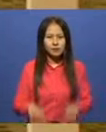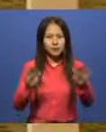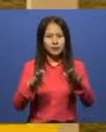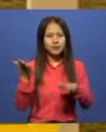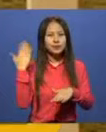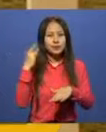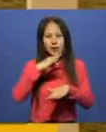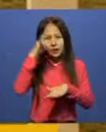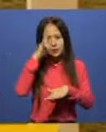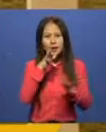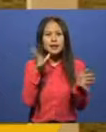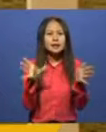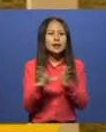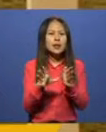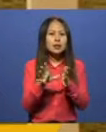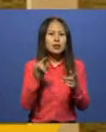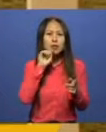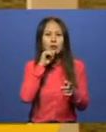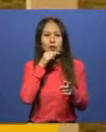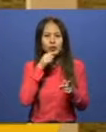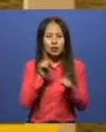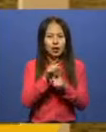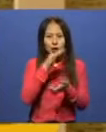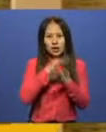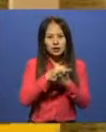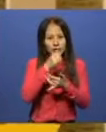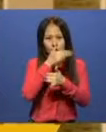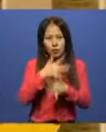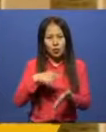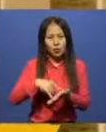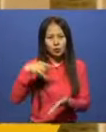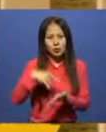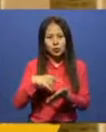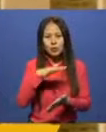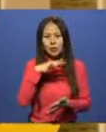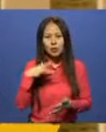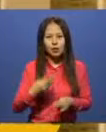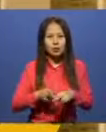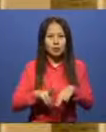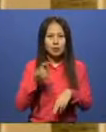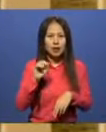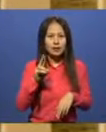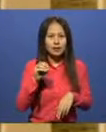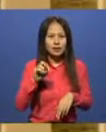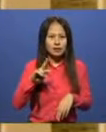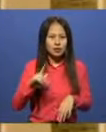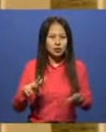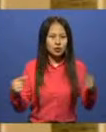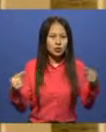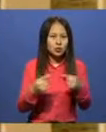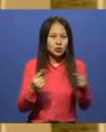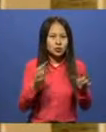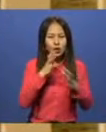зданий. Қазақстанда энергия үнемділік талаптарына мүлдем жауап бермейтін ғимараттар өте көп. Әсіресе панельді үйлер мен ғимараттар қажетті